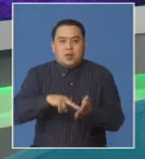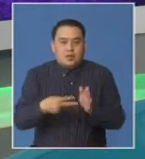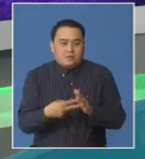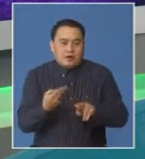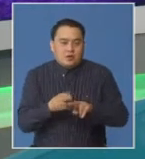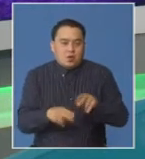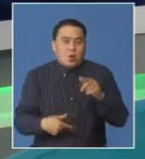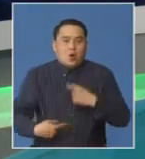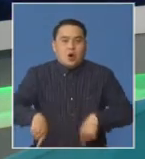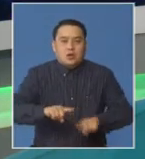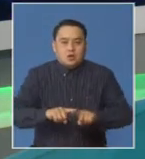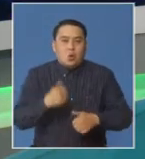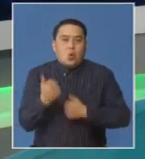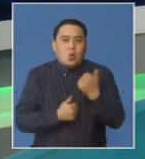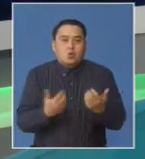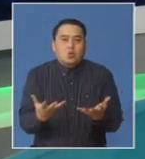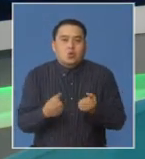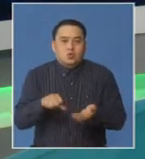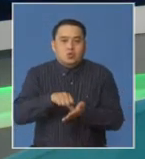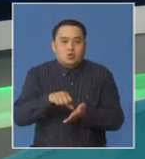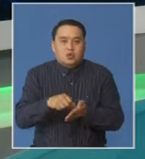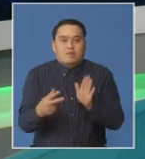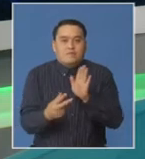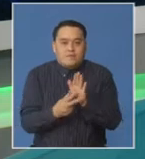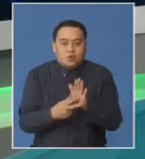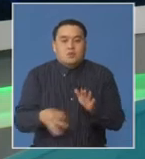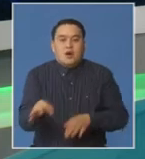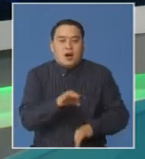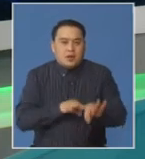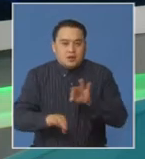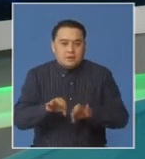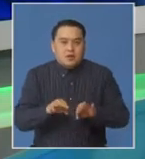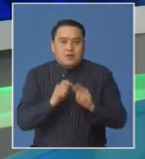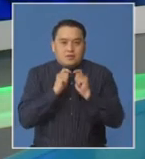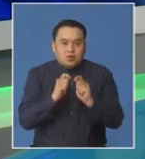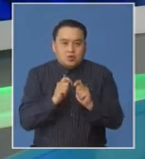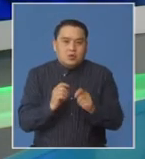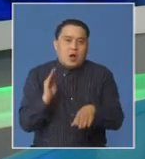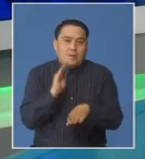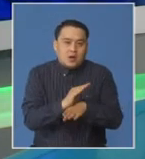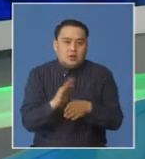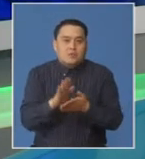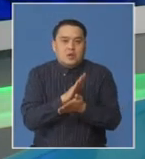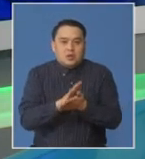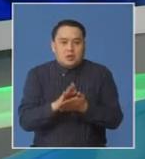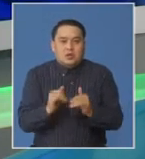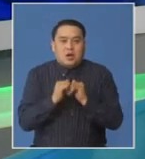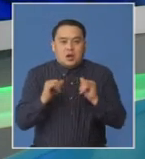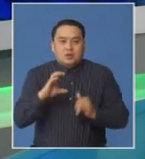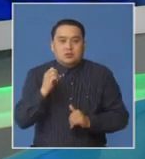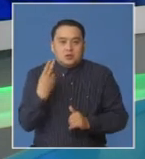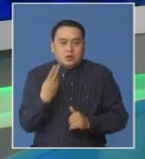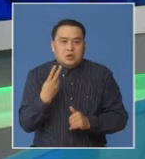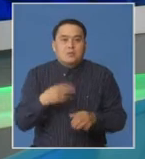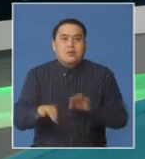бизнес-планы. В итоге организаторами конкурса принято решение поддержать 8 проектов, также вручить дополнительные гранты для развития